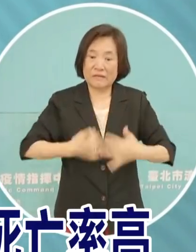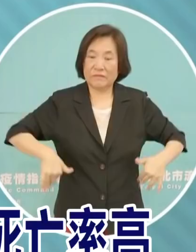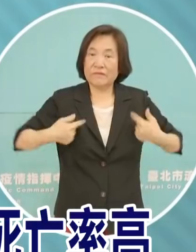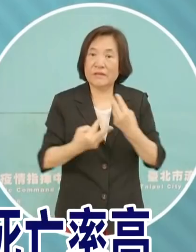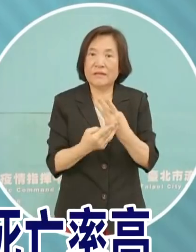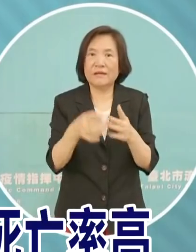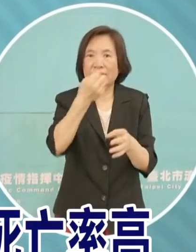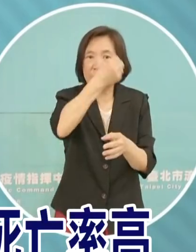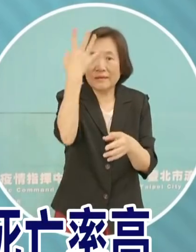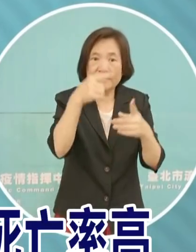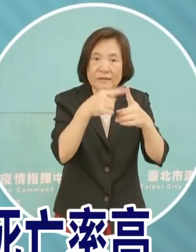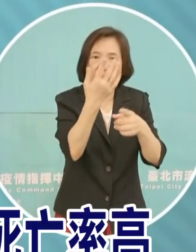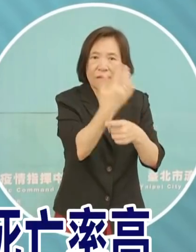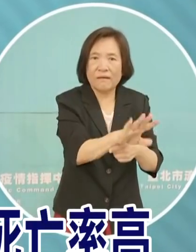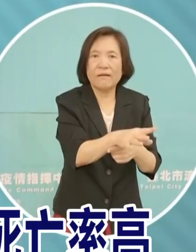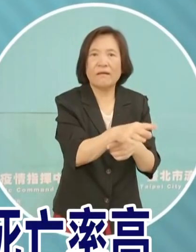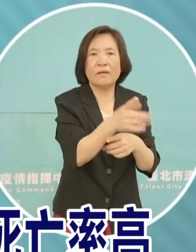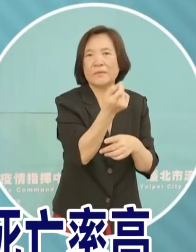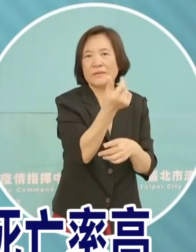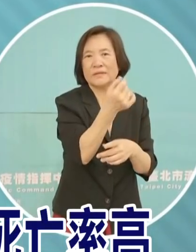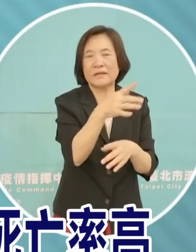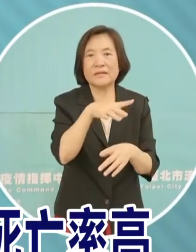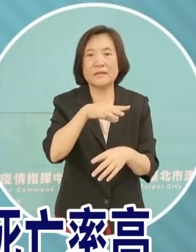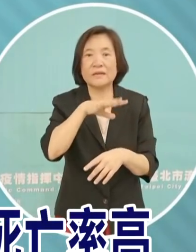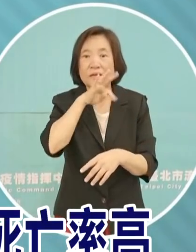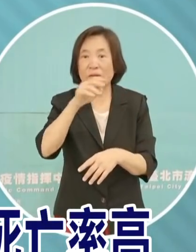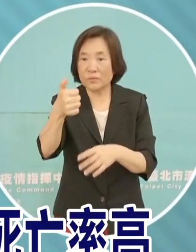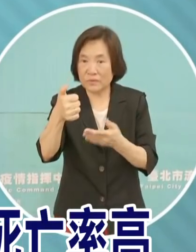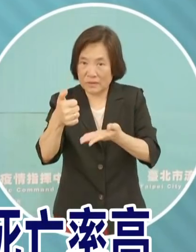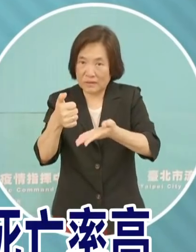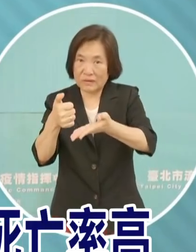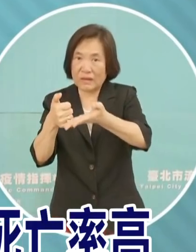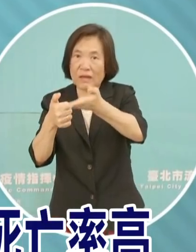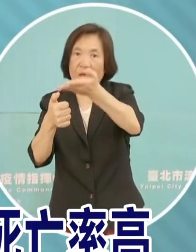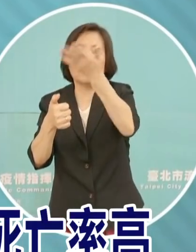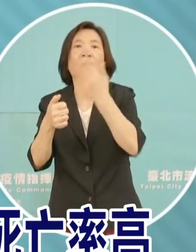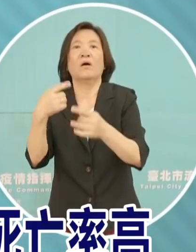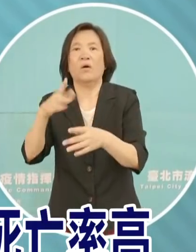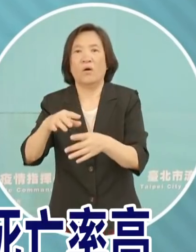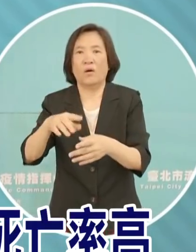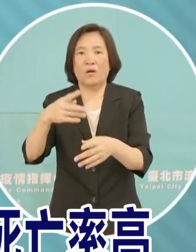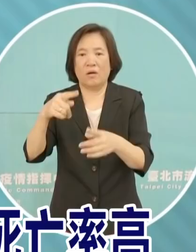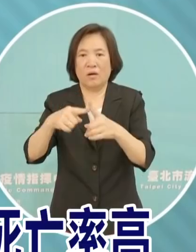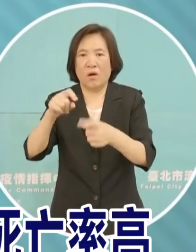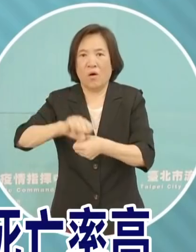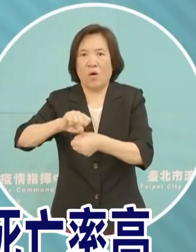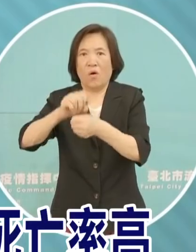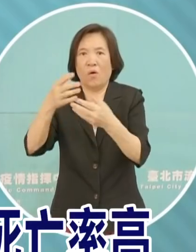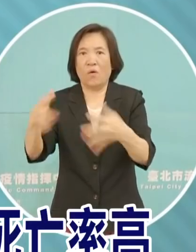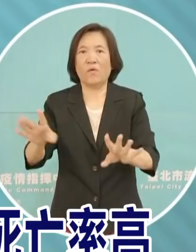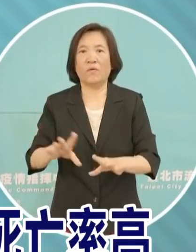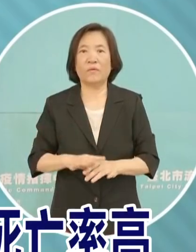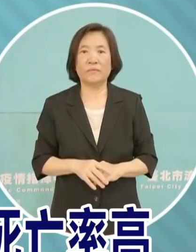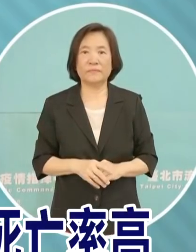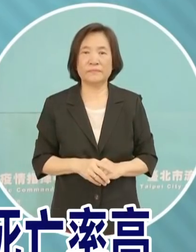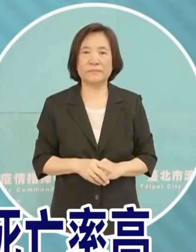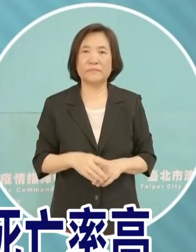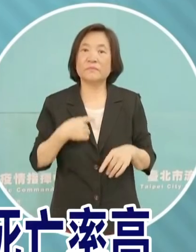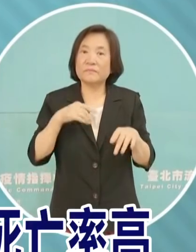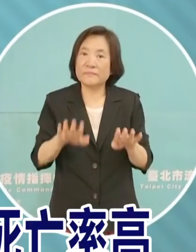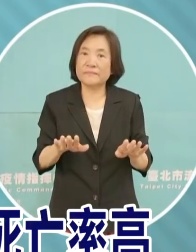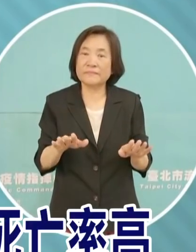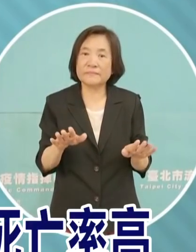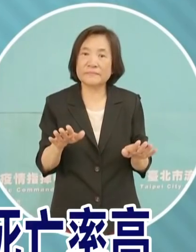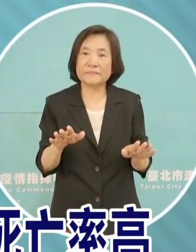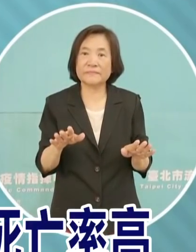低，过50岁又开始慢慢升高哈，到70岁以后上升很快。那所以我们将来这个会影响我们在